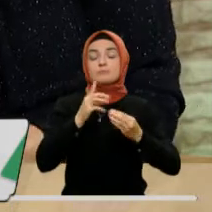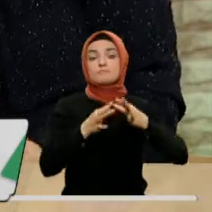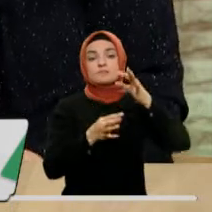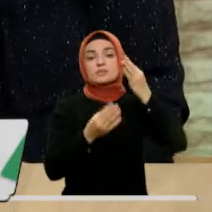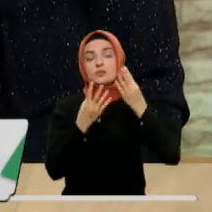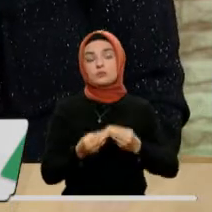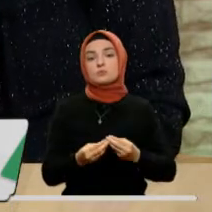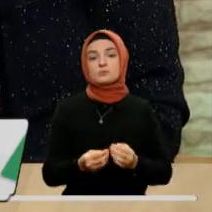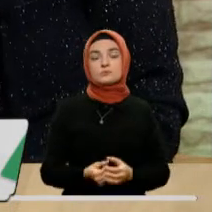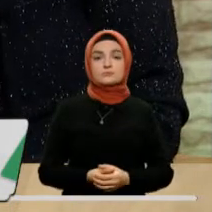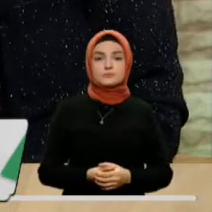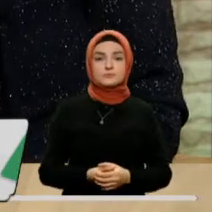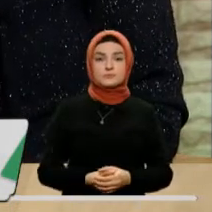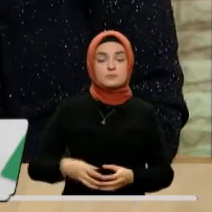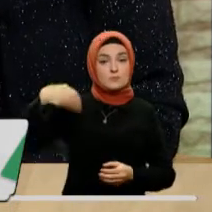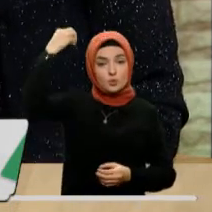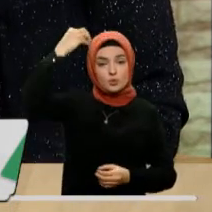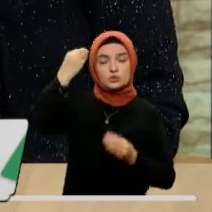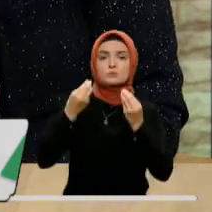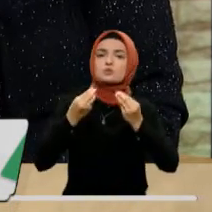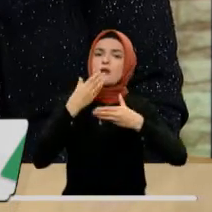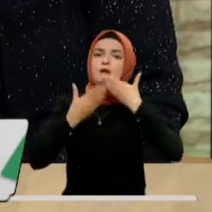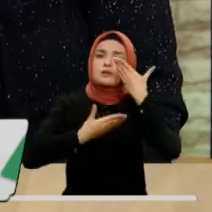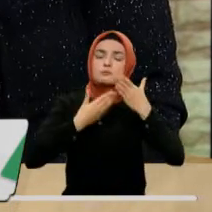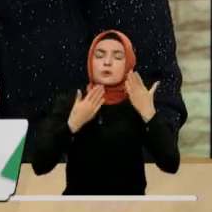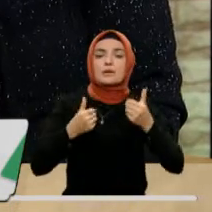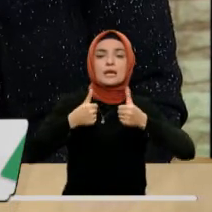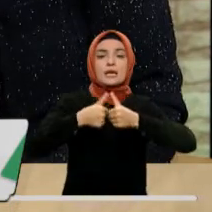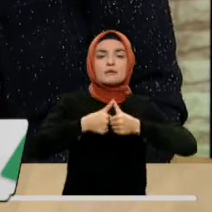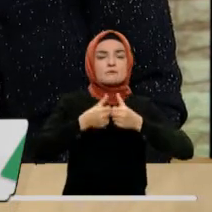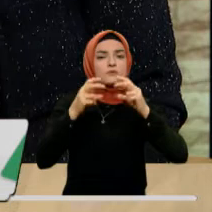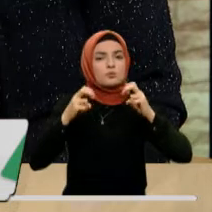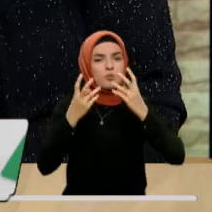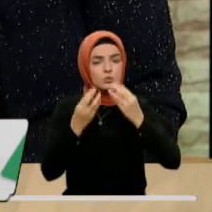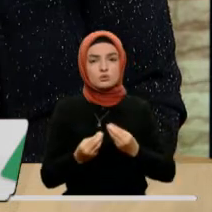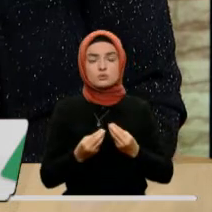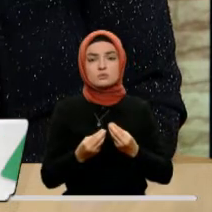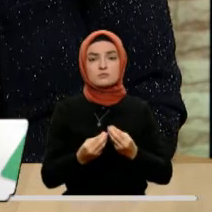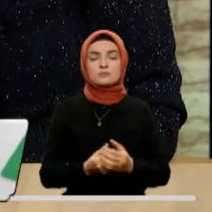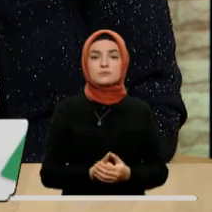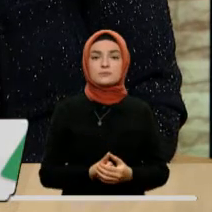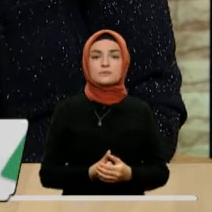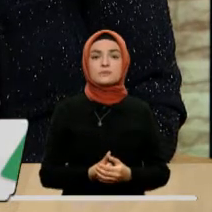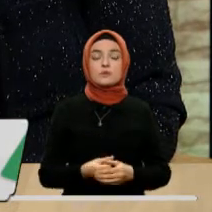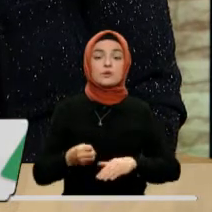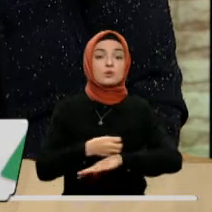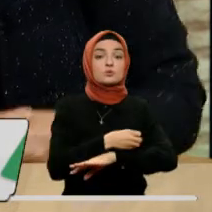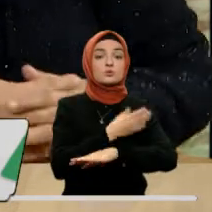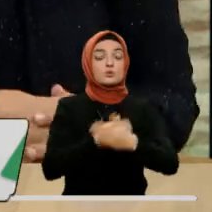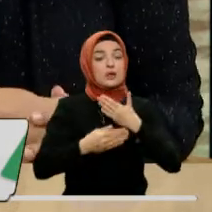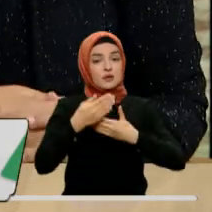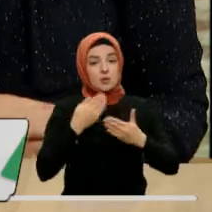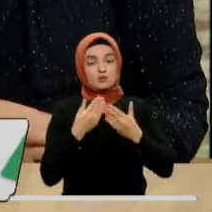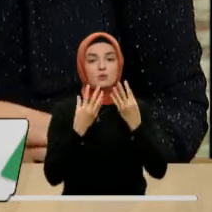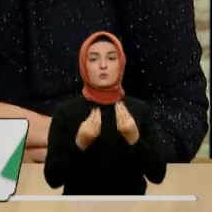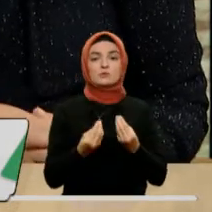peki, şimdi çok güzel anlatıyorsunuz da evlilik söz konusu olduğunda daha ziyade duygular ön plana geçebiliyor. Evet.